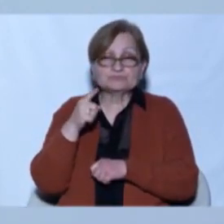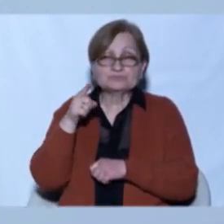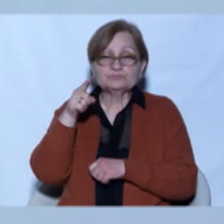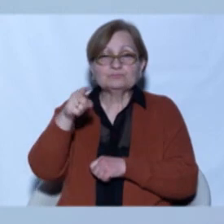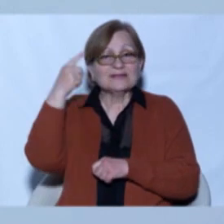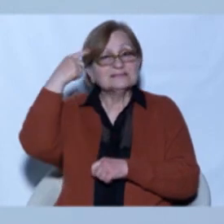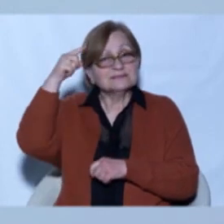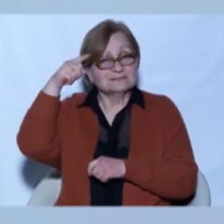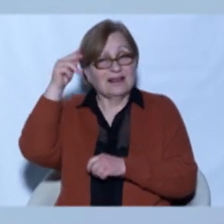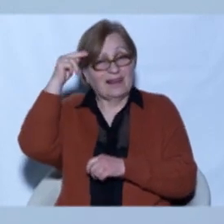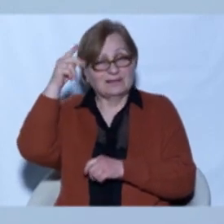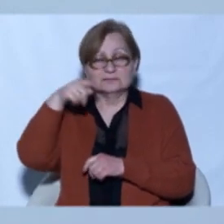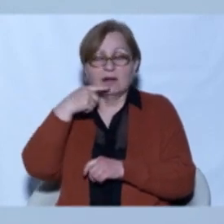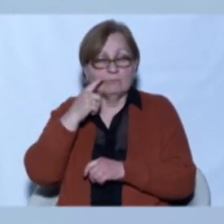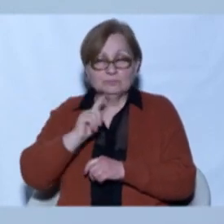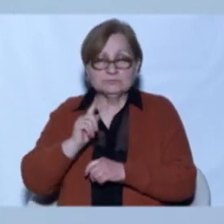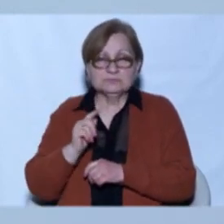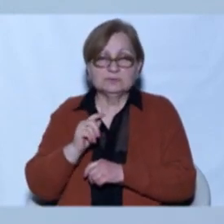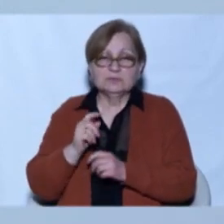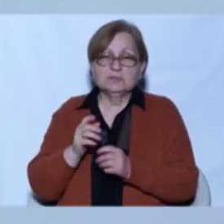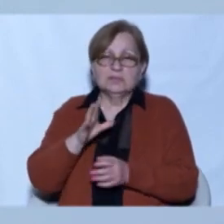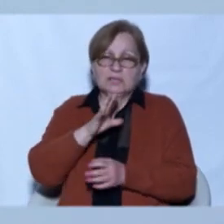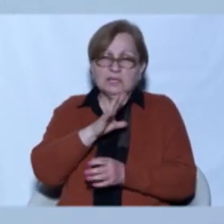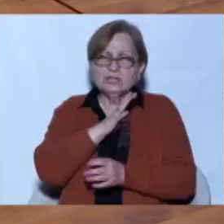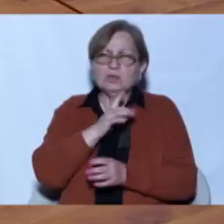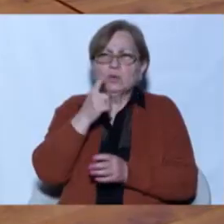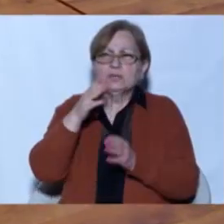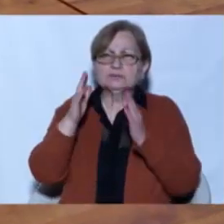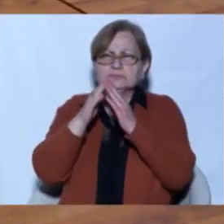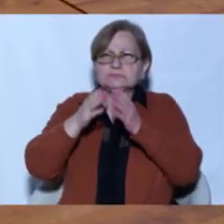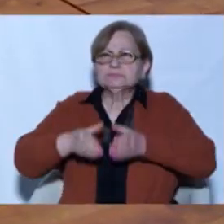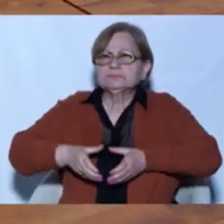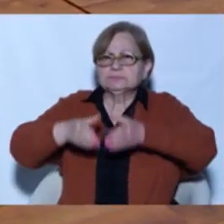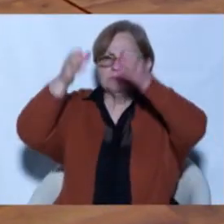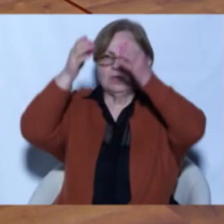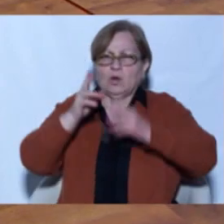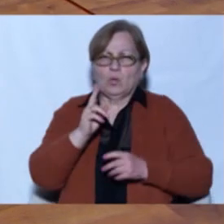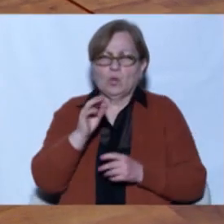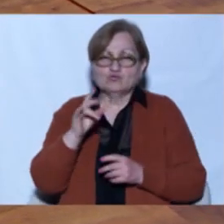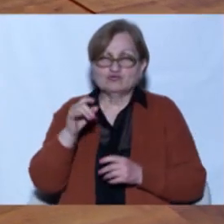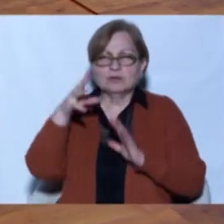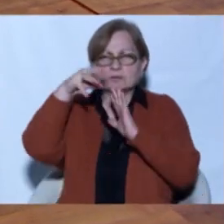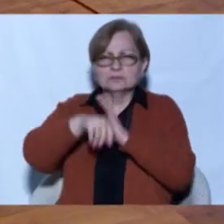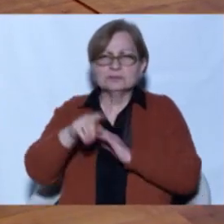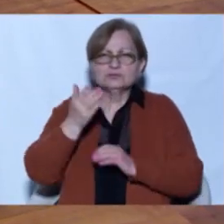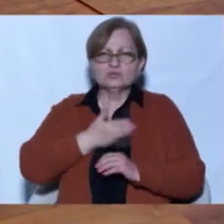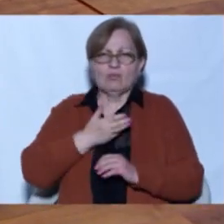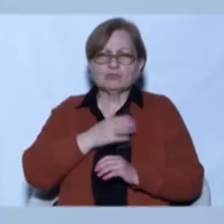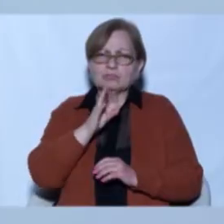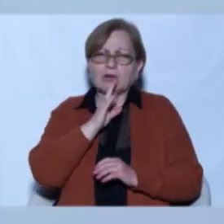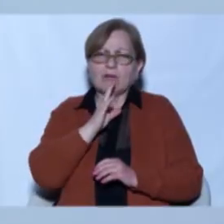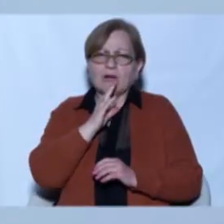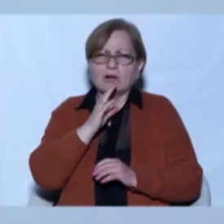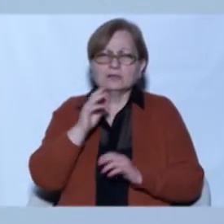ლეგენდის თანახმად იყო ერთი კოშკი და ამ კოშკში ცხოვრობდა პატარძალი, რომელსაც ყავდა